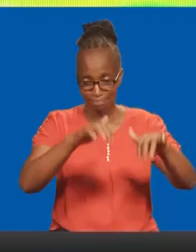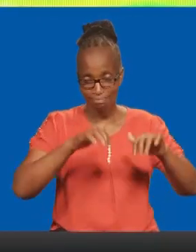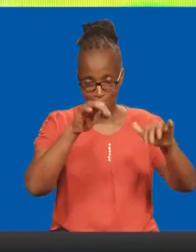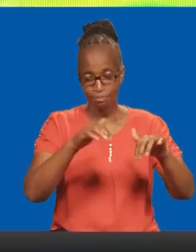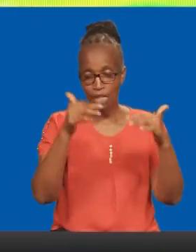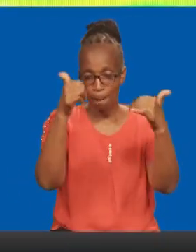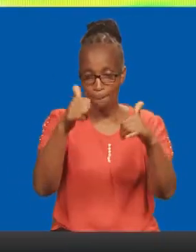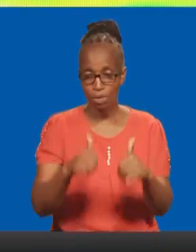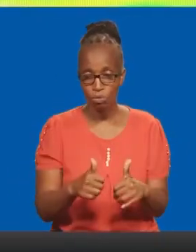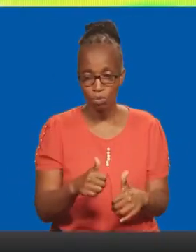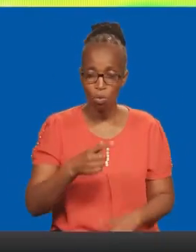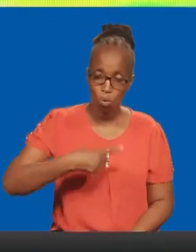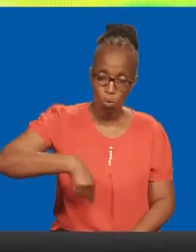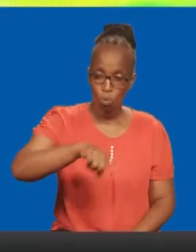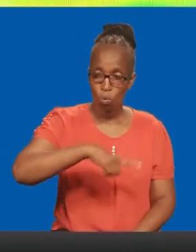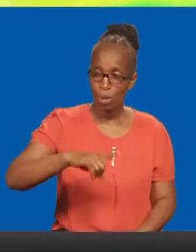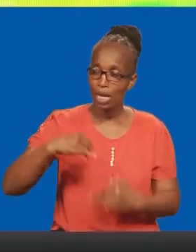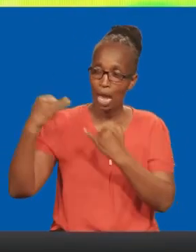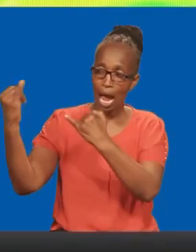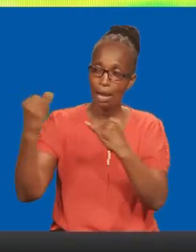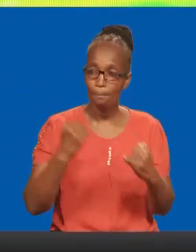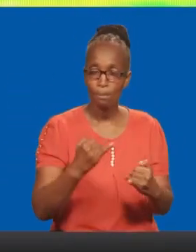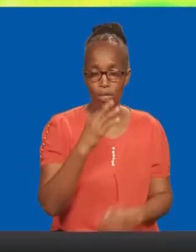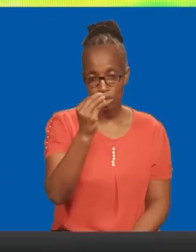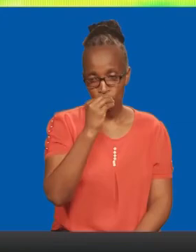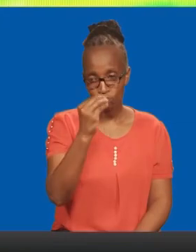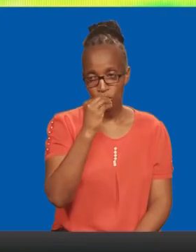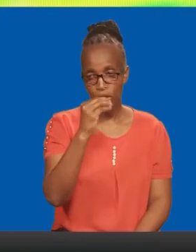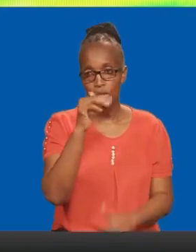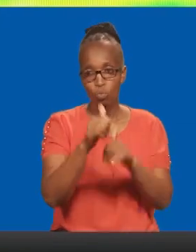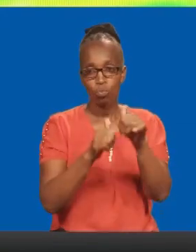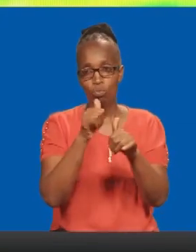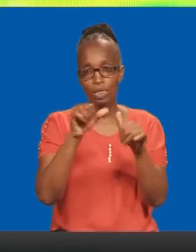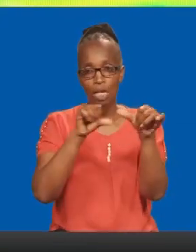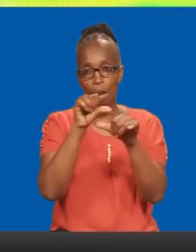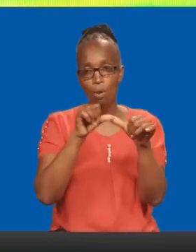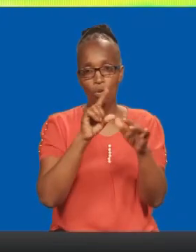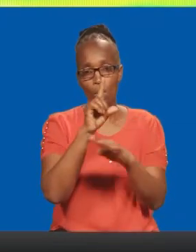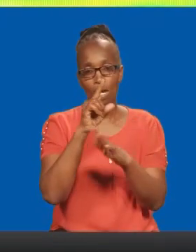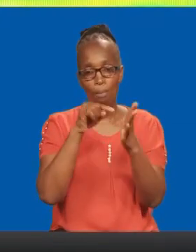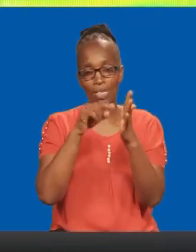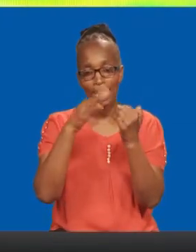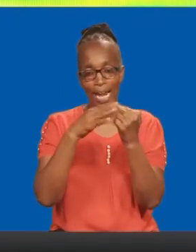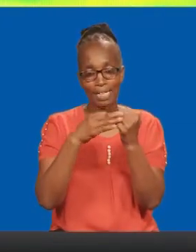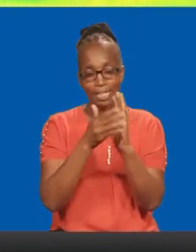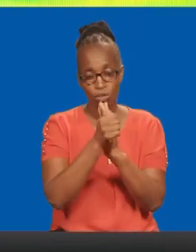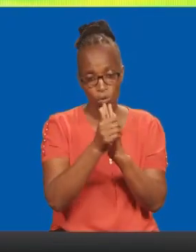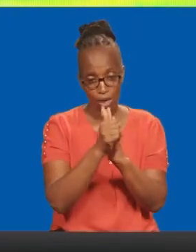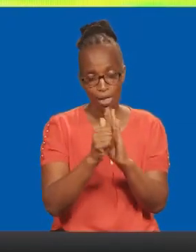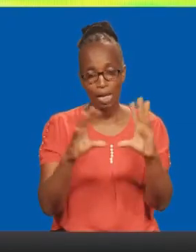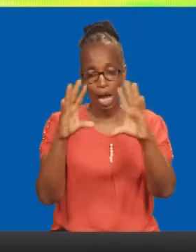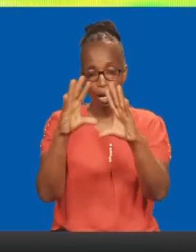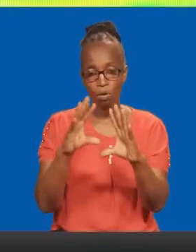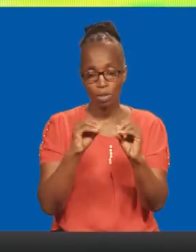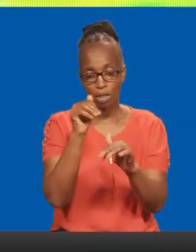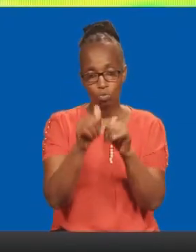We import food worth close to $80 billion every year to our continent, a continent